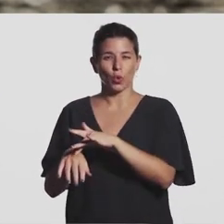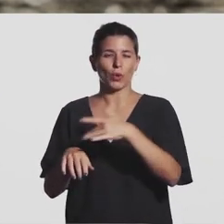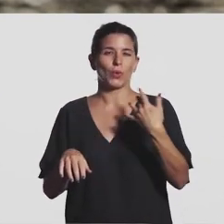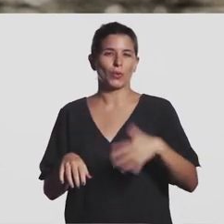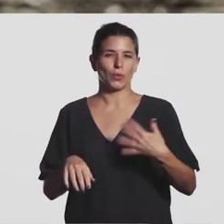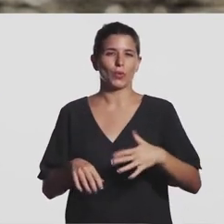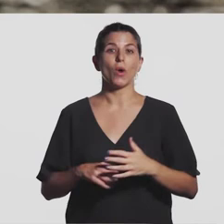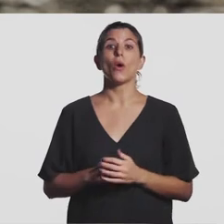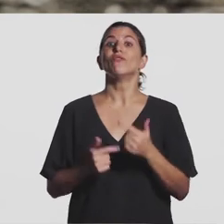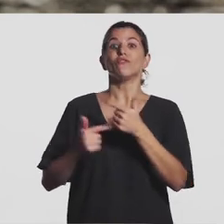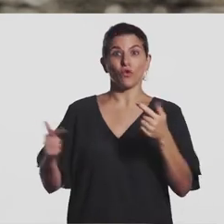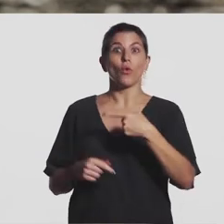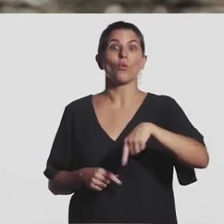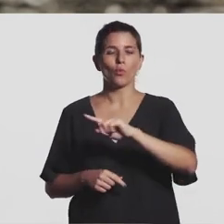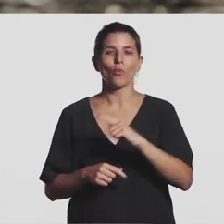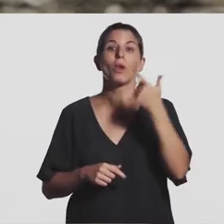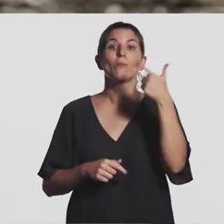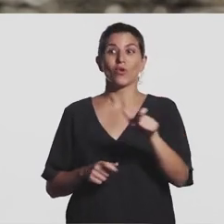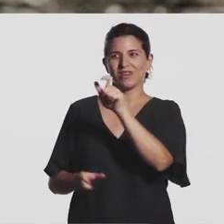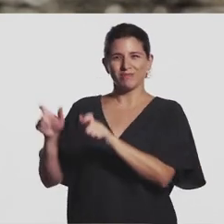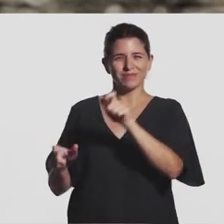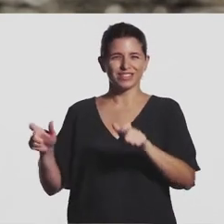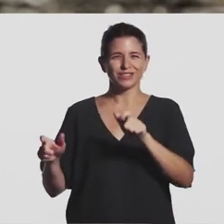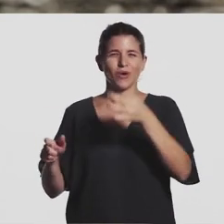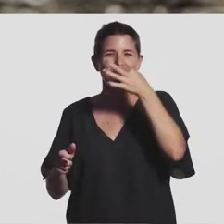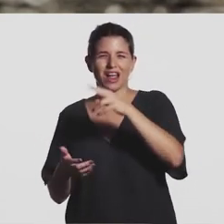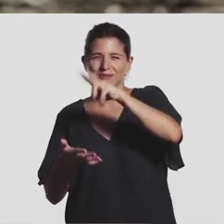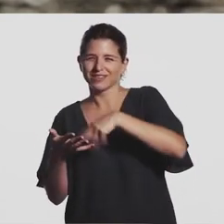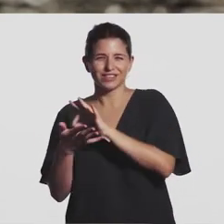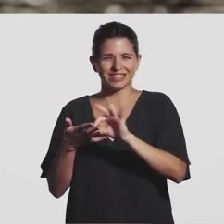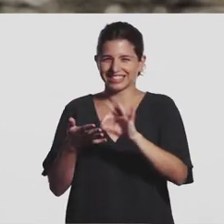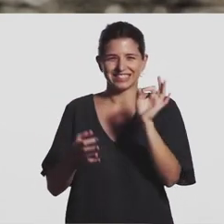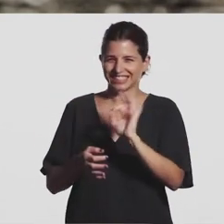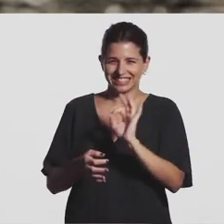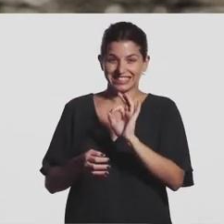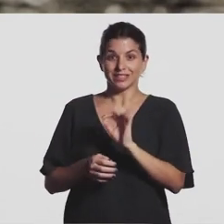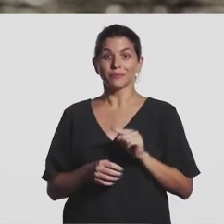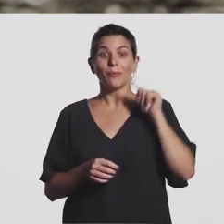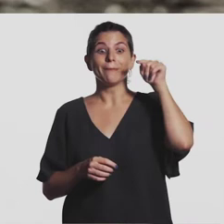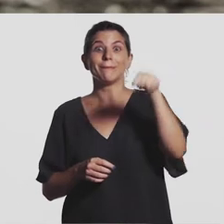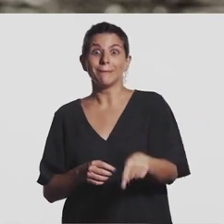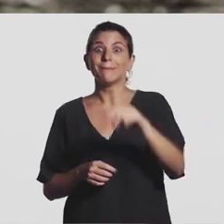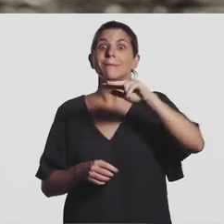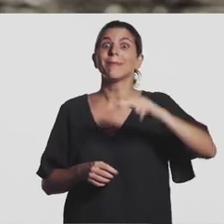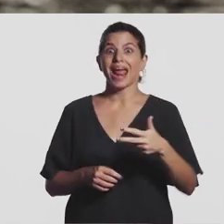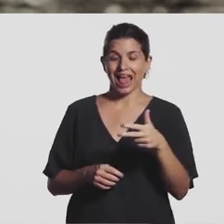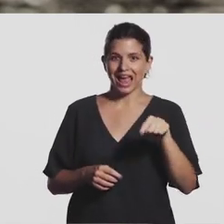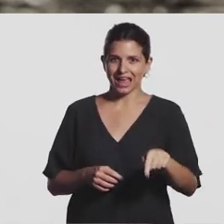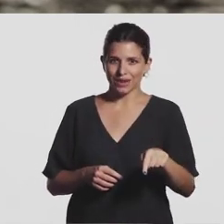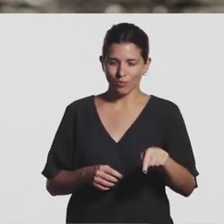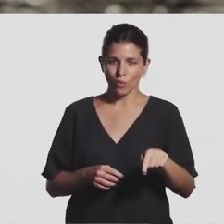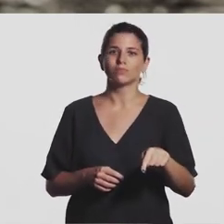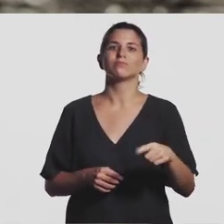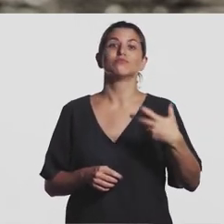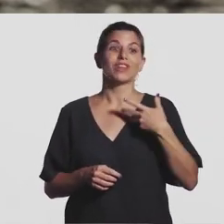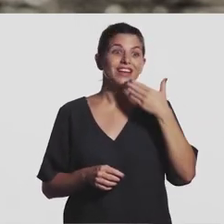stata in certi aspetti anche una fortuna, perché la prima scolarizzazione in assoluto è avvenuta grazie agli spazzacamini che sono scesi fino a